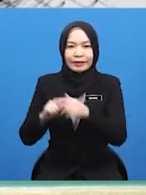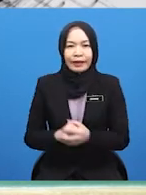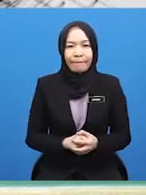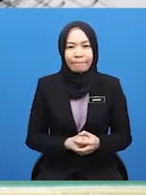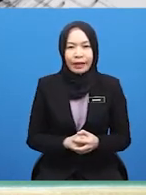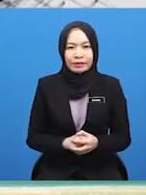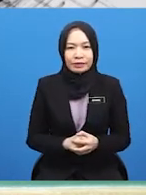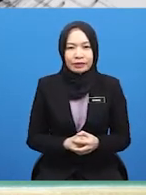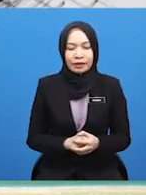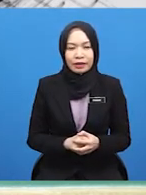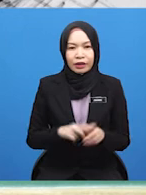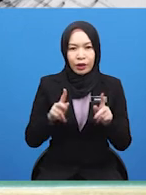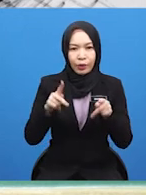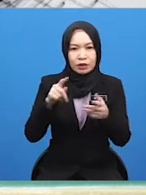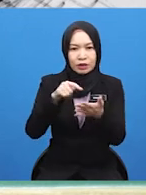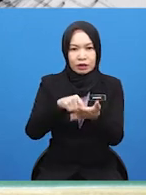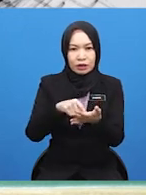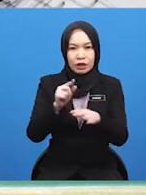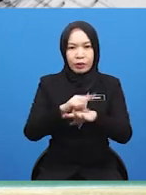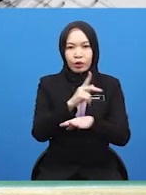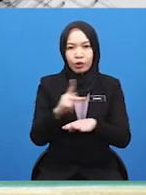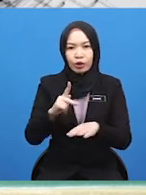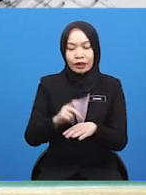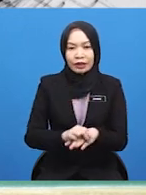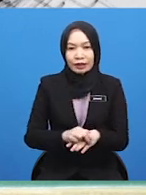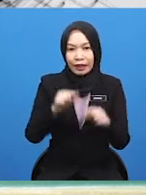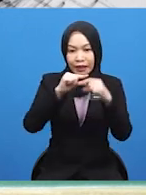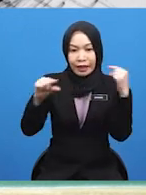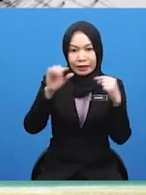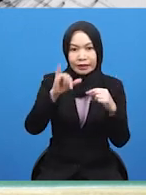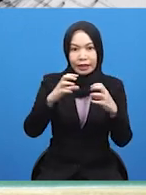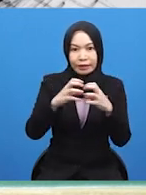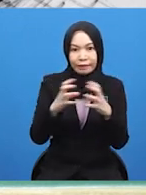dua atau lebih garisan, menunjukkan sifat garisan yang kasar.